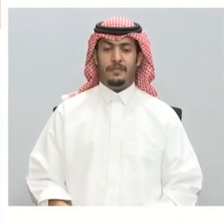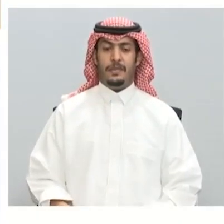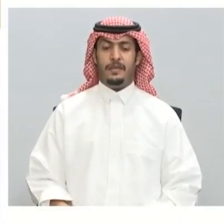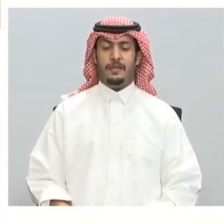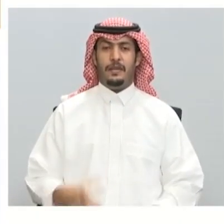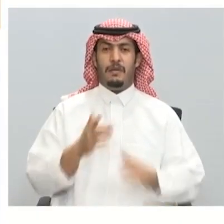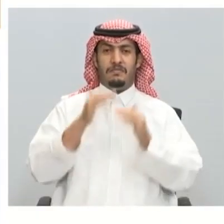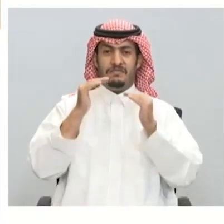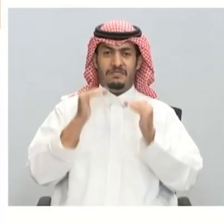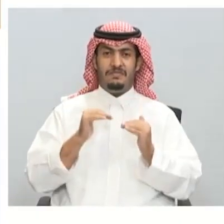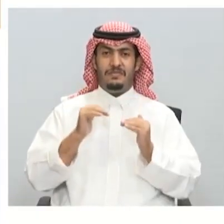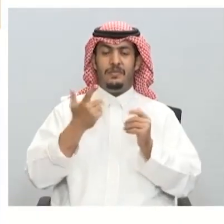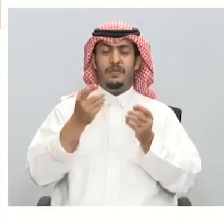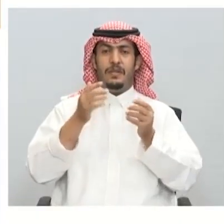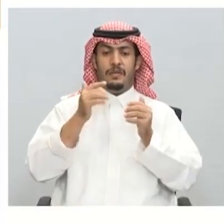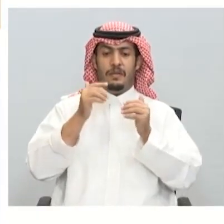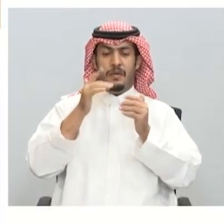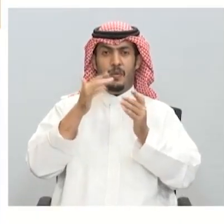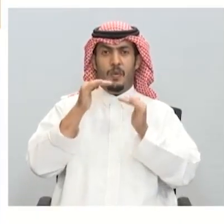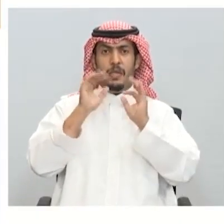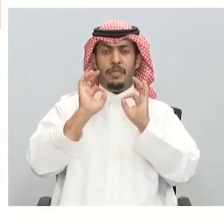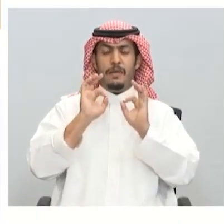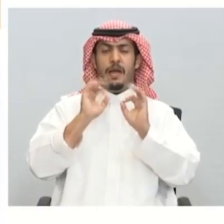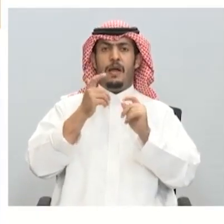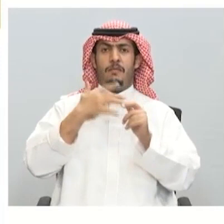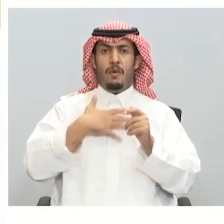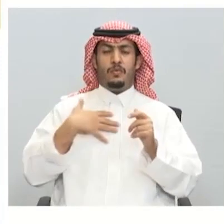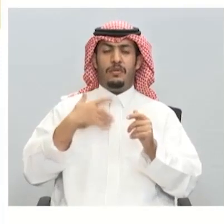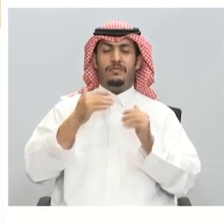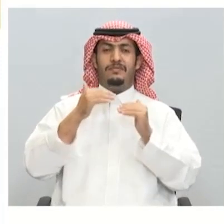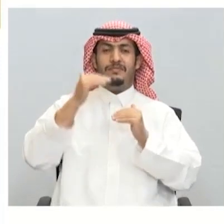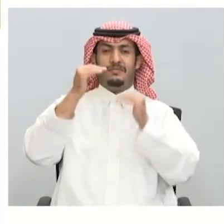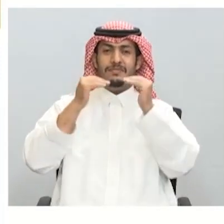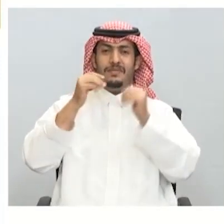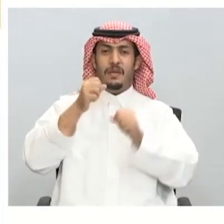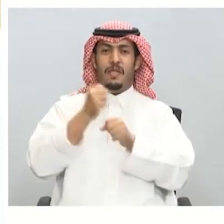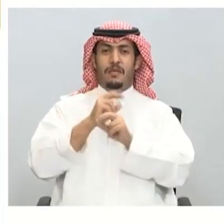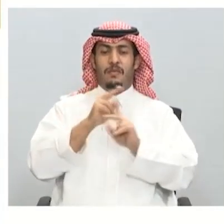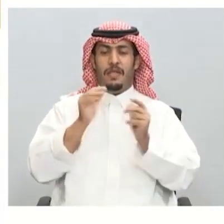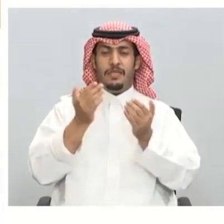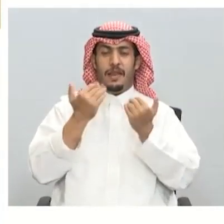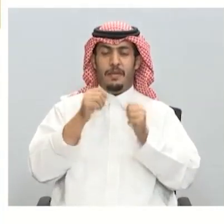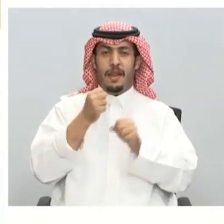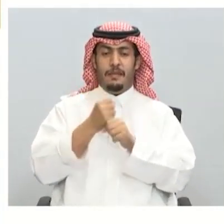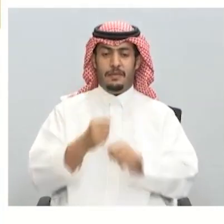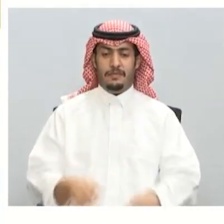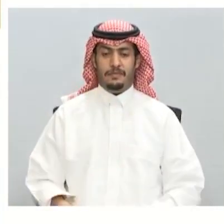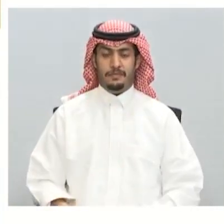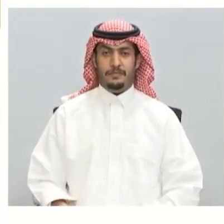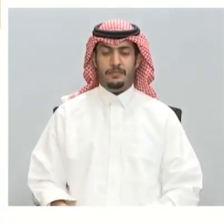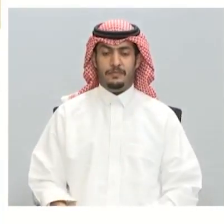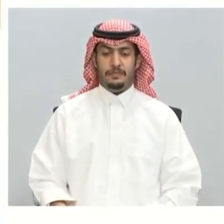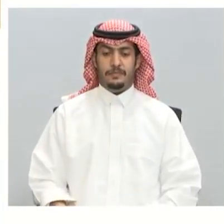للركود التعافي الانتعاش كل مؤثر في عمليات الوظائف ومتطلبات العمل